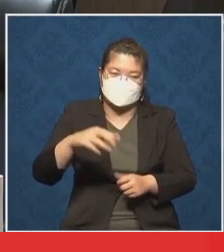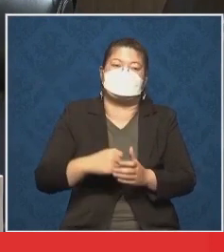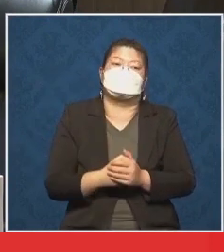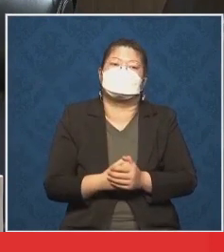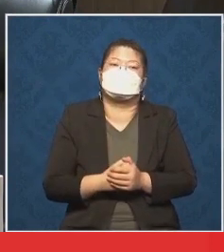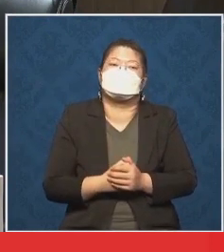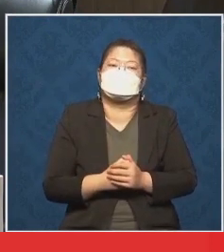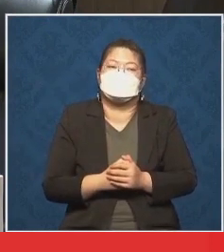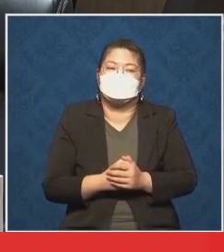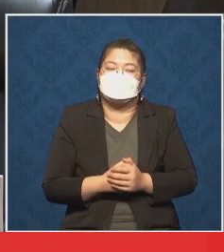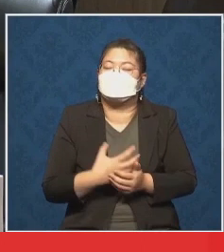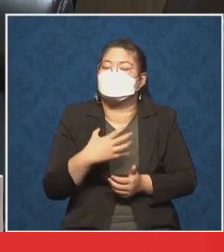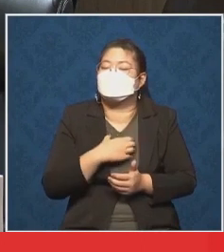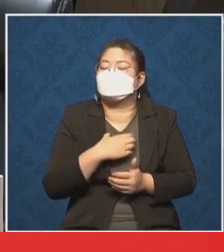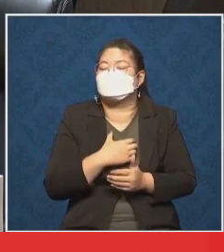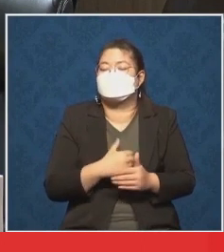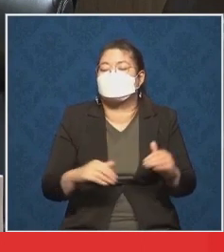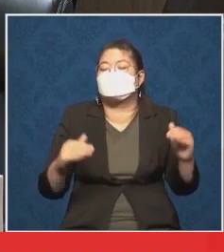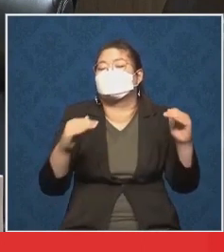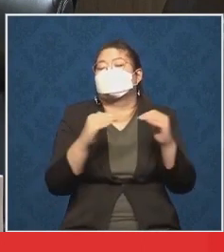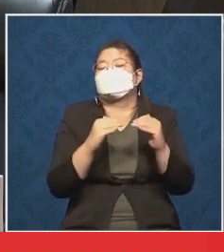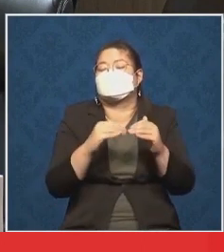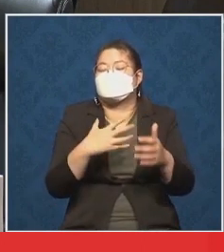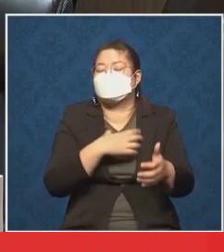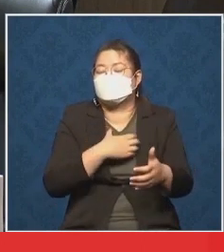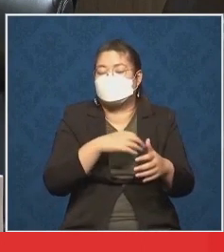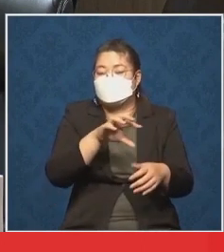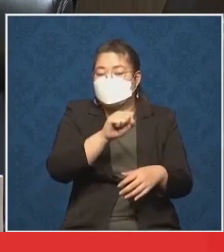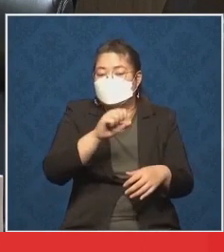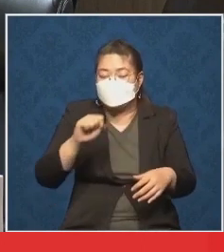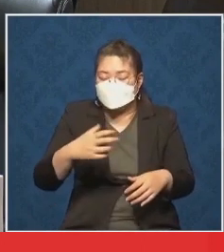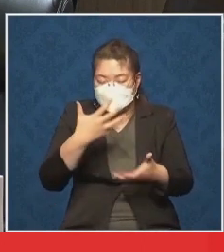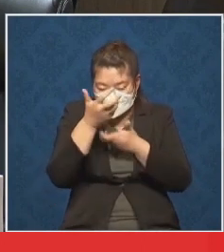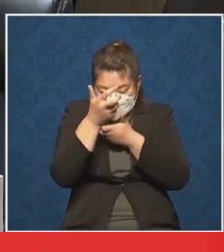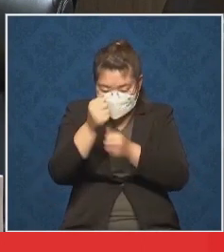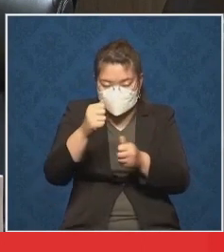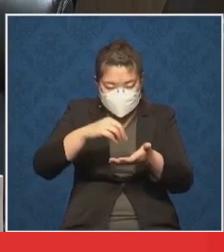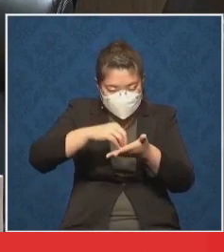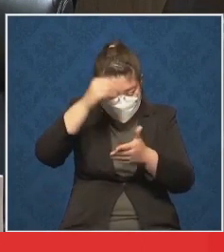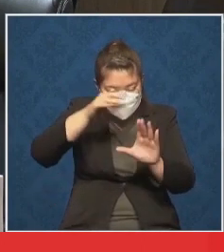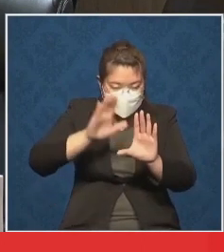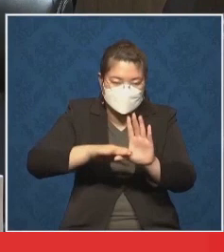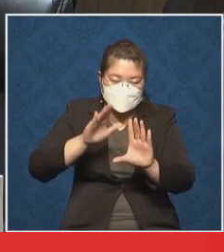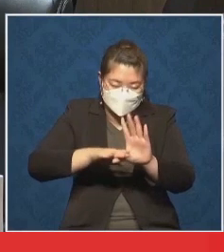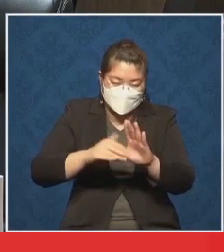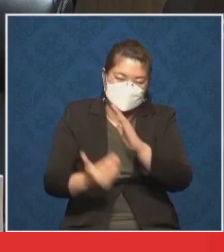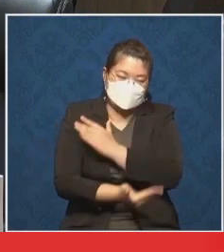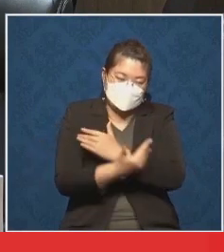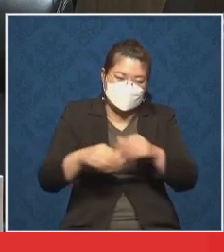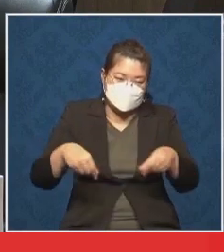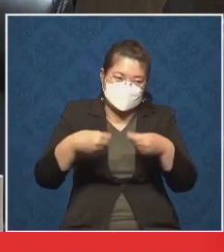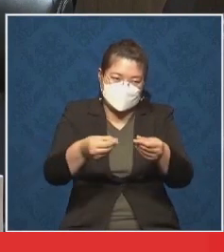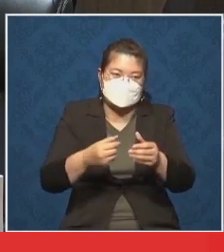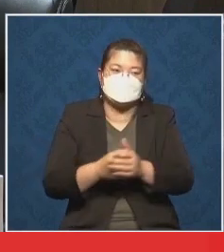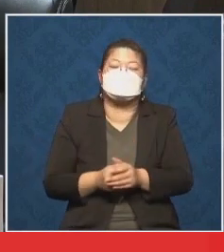ขอว่าให้สิทธิแก่สสที่เขาอยากจะเรียนนะครับแล้วก็ผู้ช่วยสส